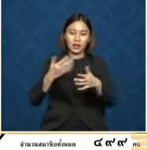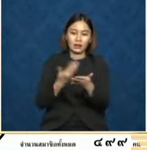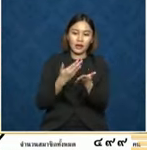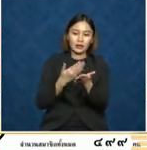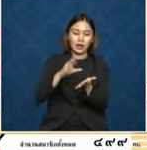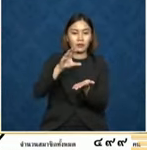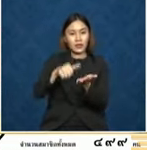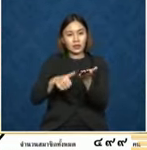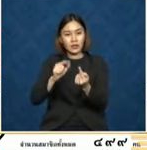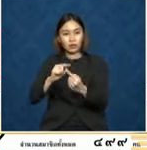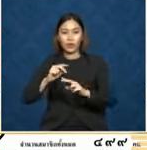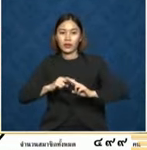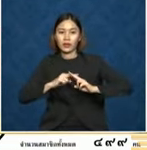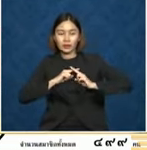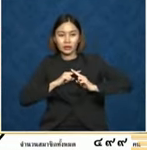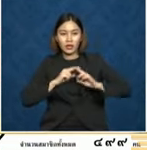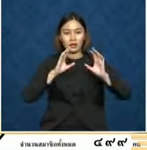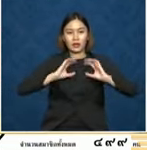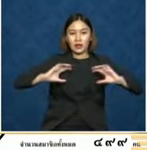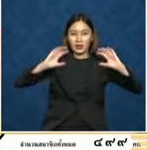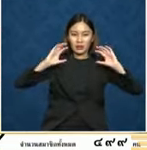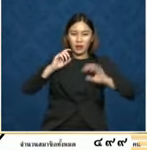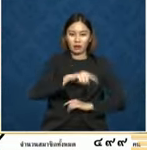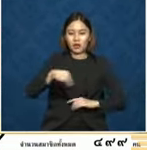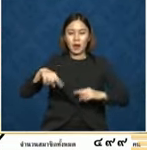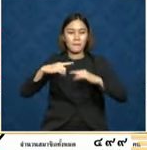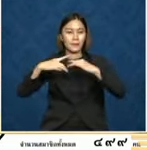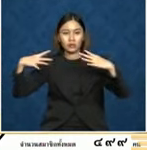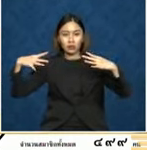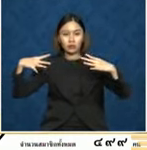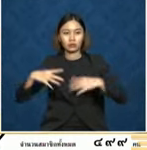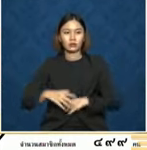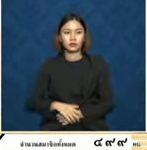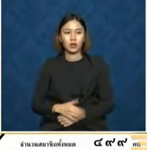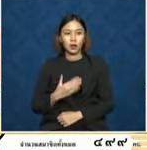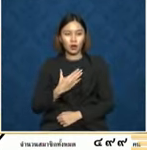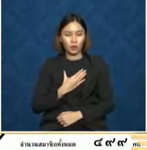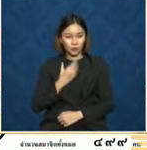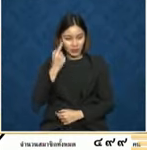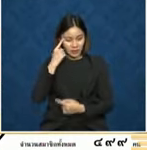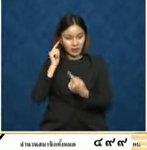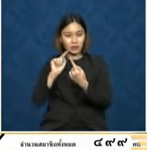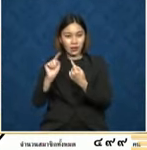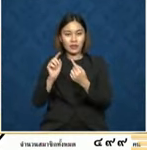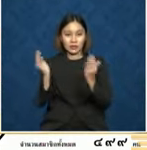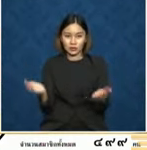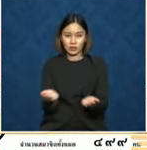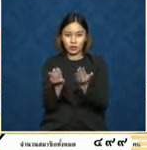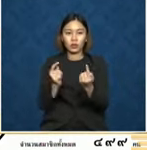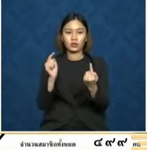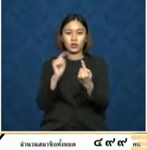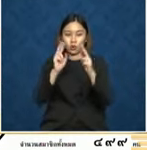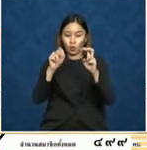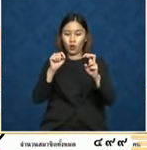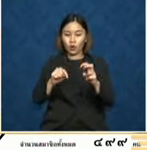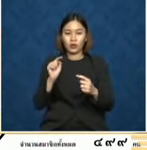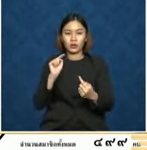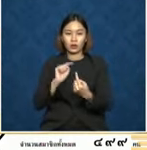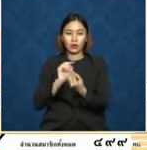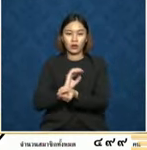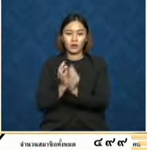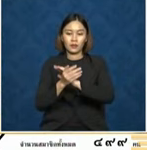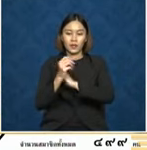นี่ยของภาคเอกชนกับภาคราชการเนี่ยไม่ค่อยสอดคล้องกันผมเห็นควรที่จะสนับสนุนเรื่องยตินี้ในการที่จะเปลี่ยน